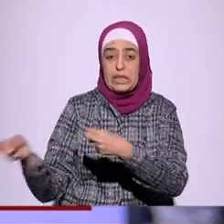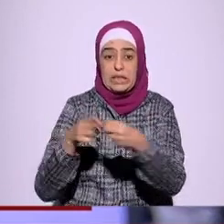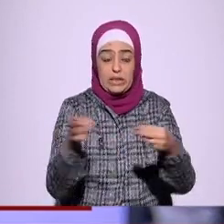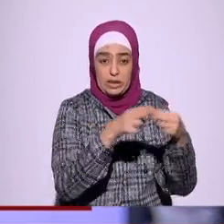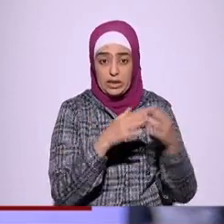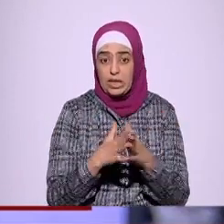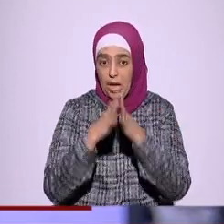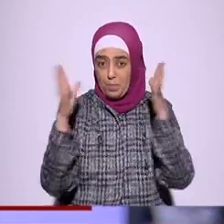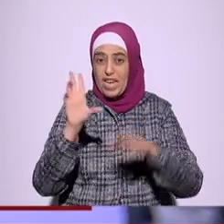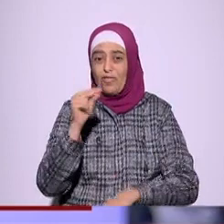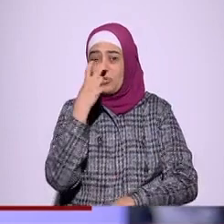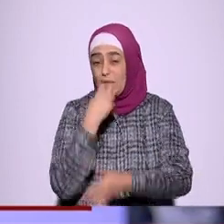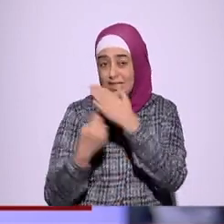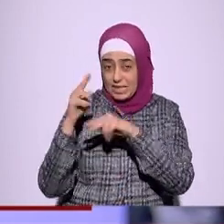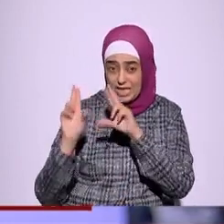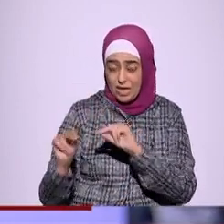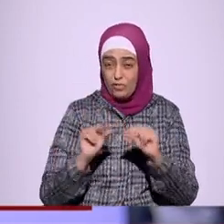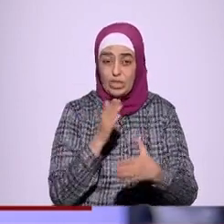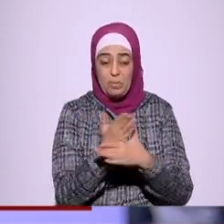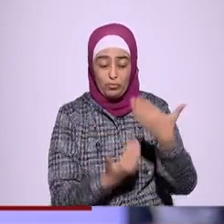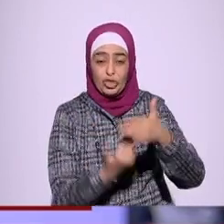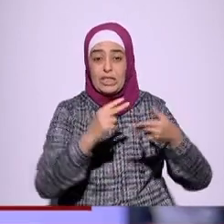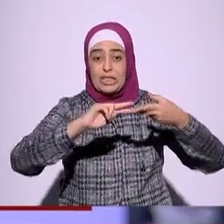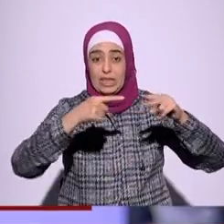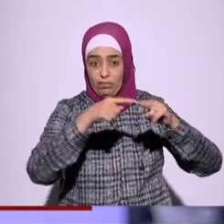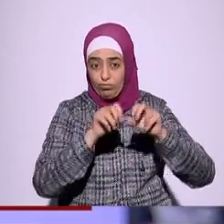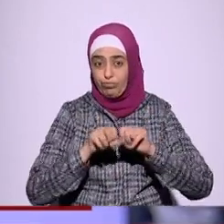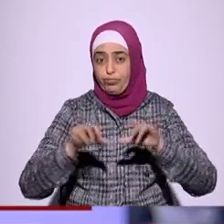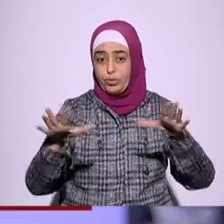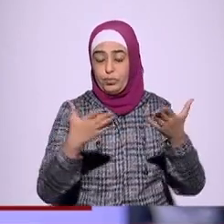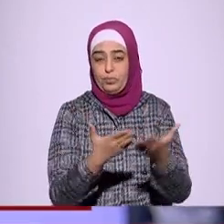هذه الإجراءات ومع انتشار سلالة أوميكرون؟